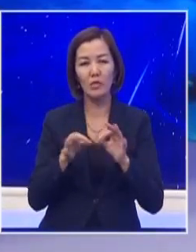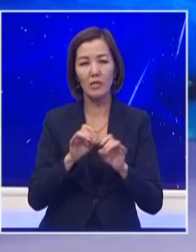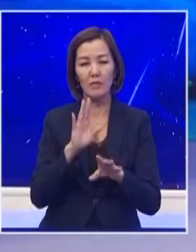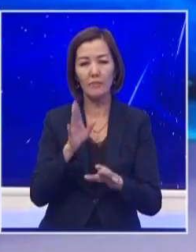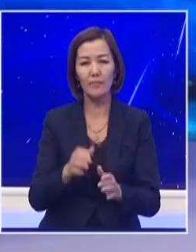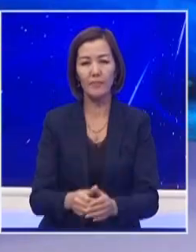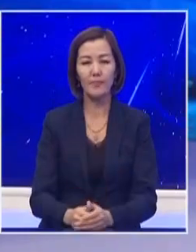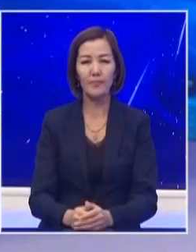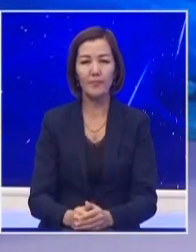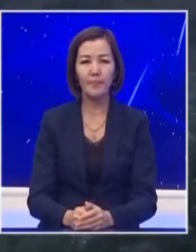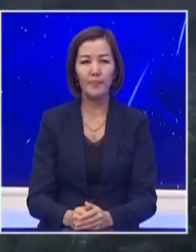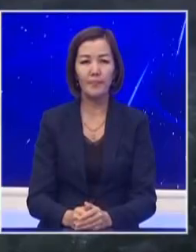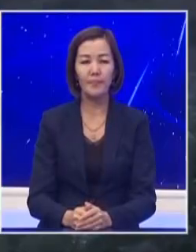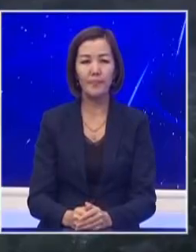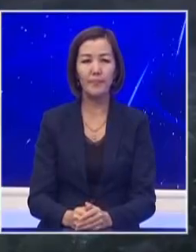Хамит жалғастырсын.